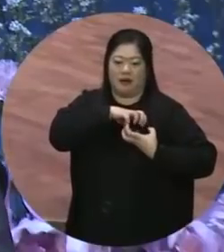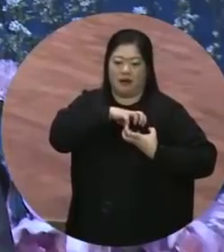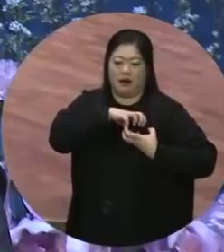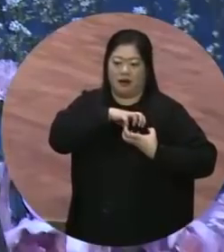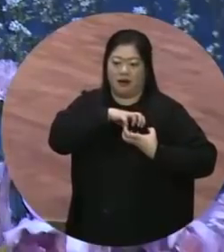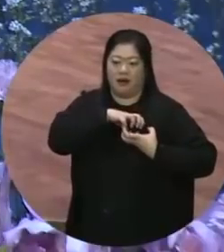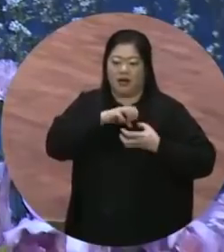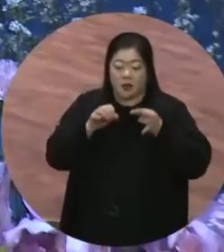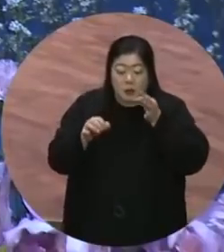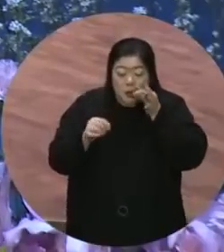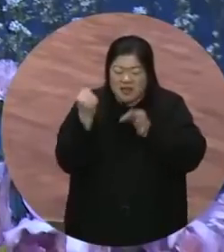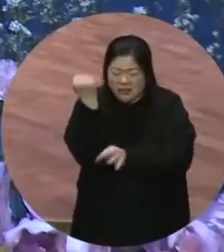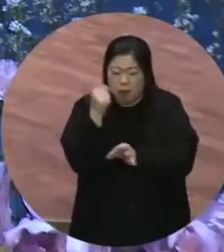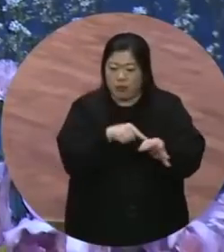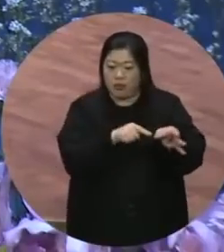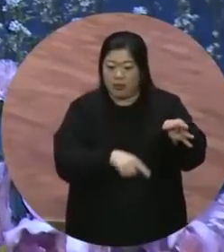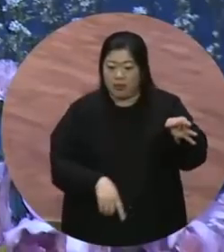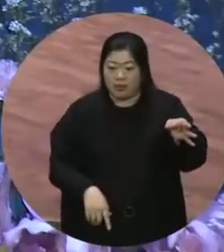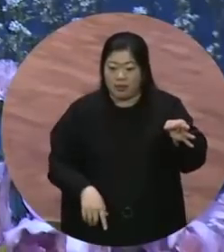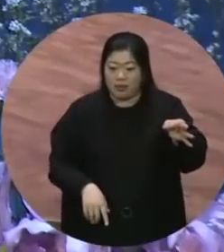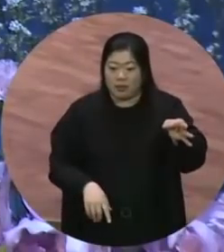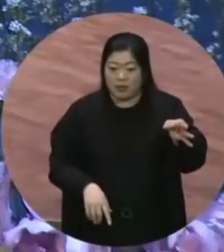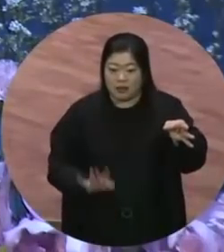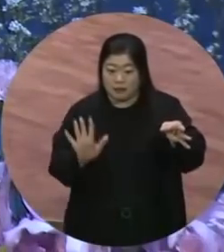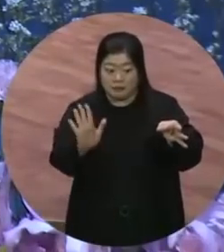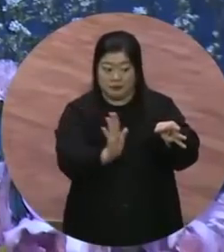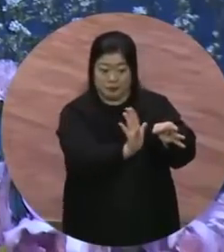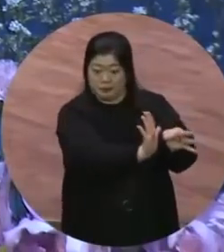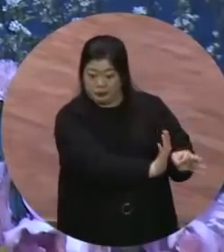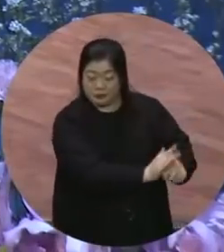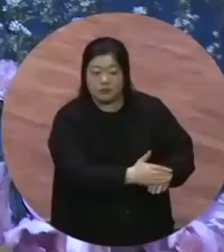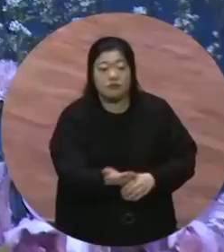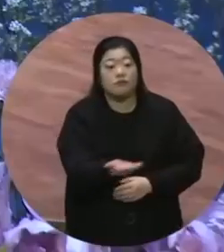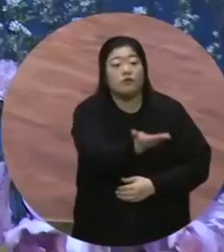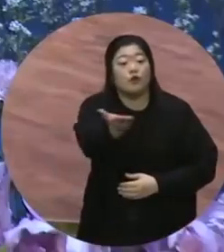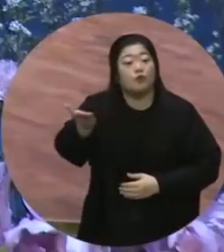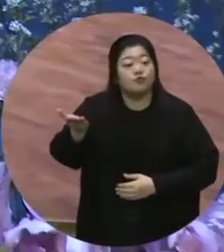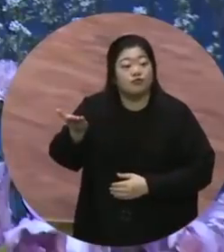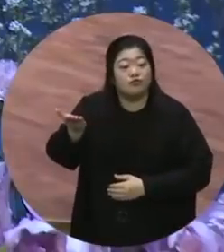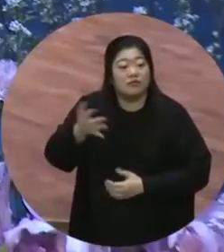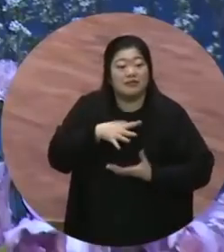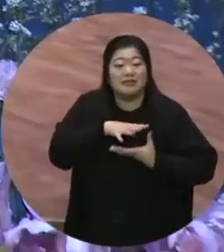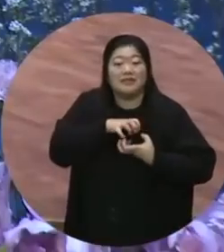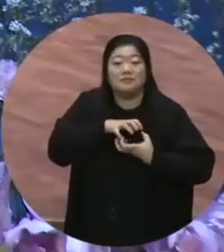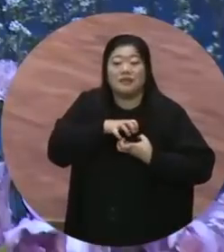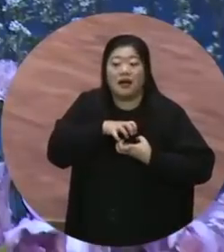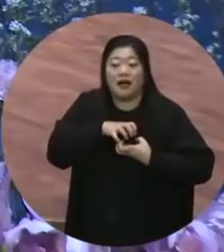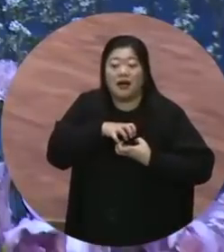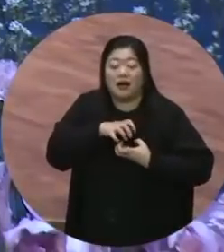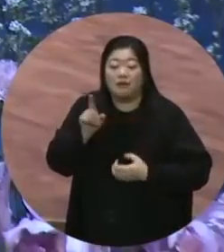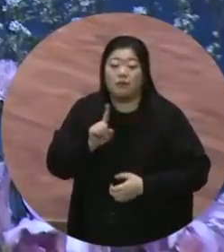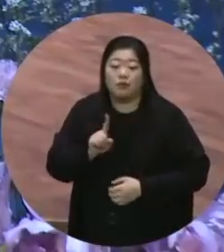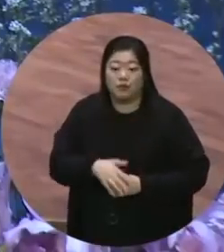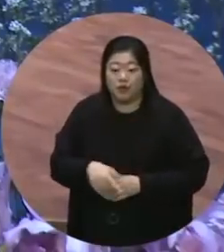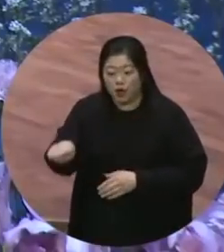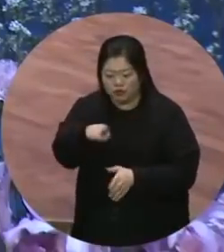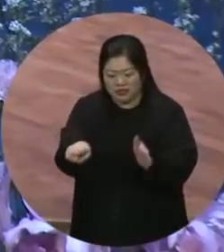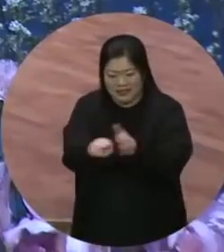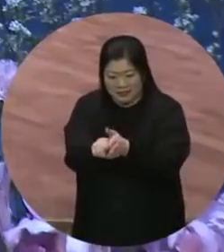자, 여러분. 우리 인생의 심장이 뭐예요? 우리 인생의 심장, 우리 믿음의